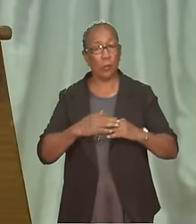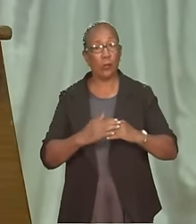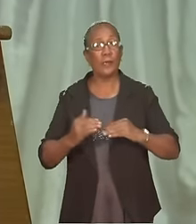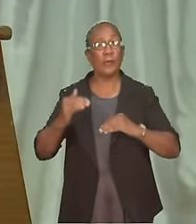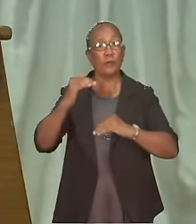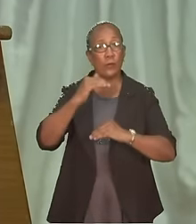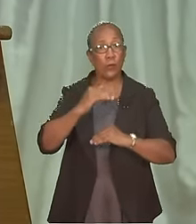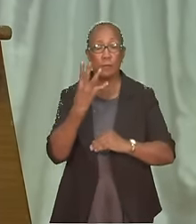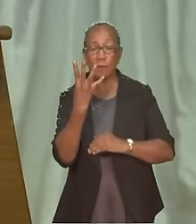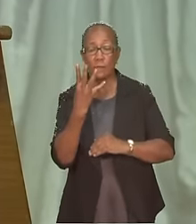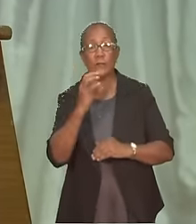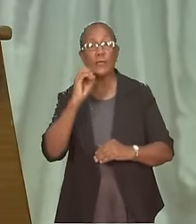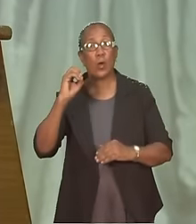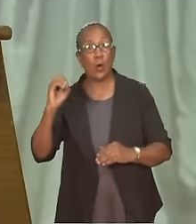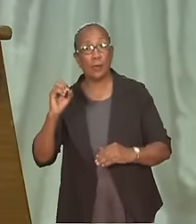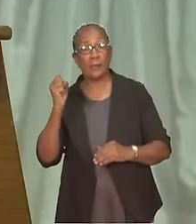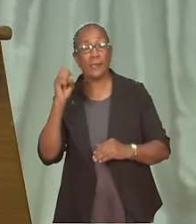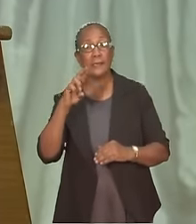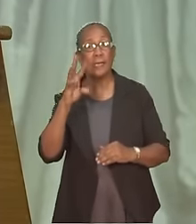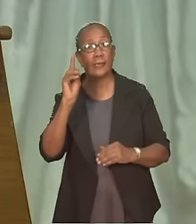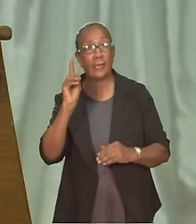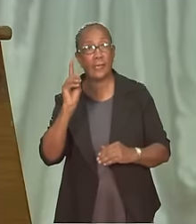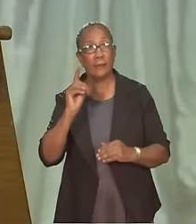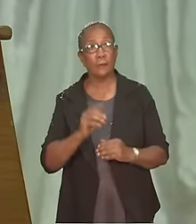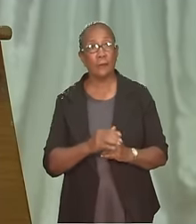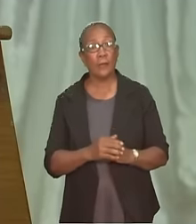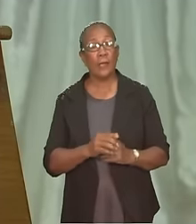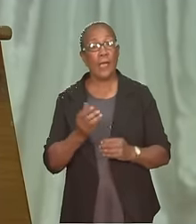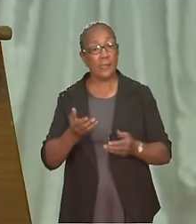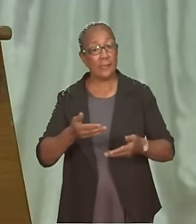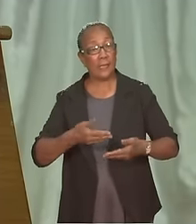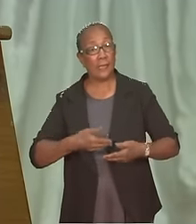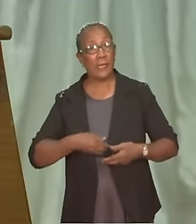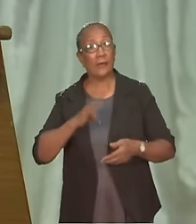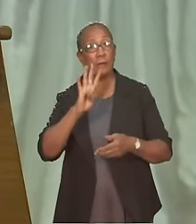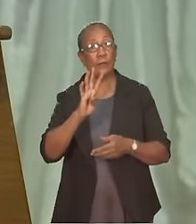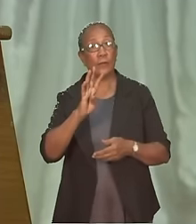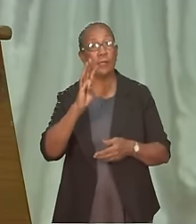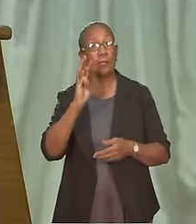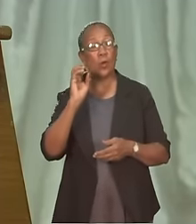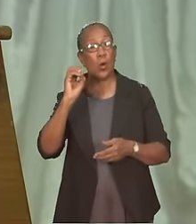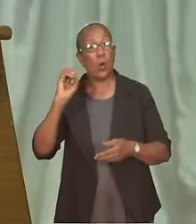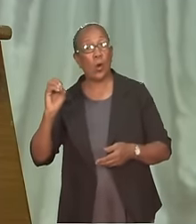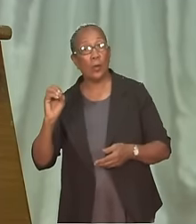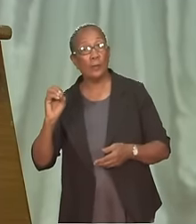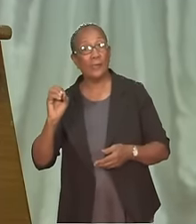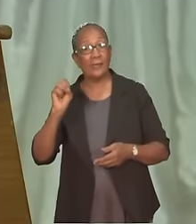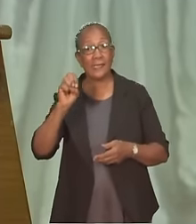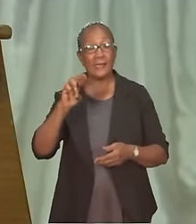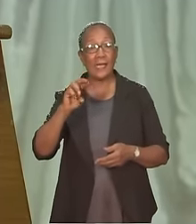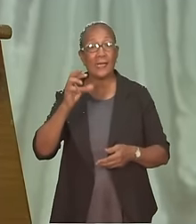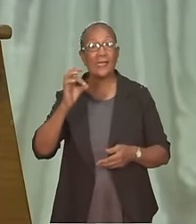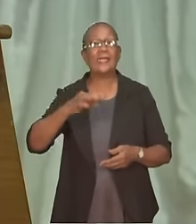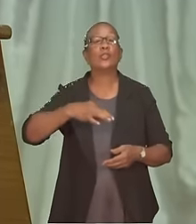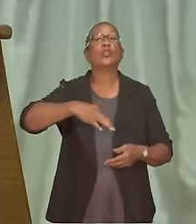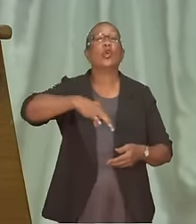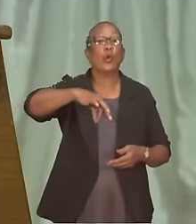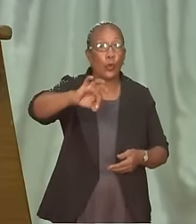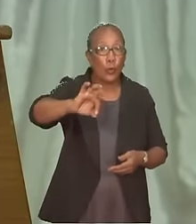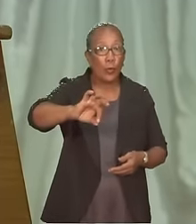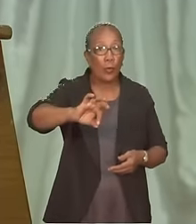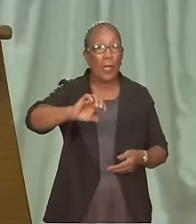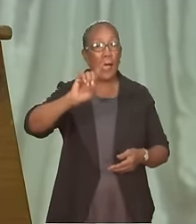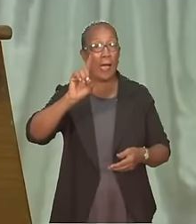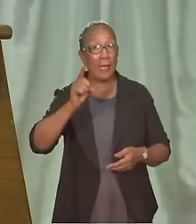tot 400 SRD. En ze krijgen direct die 400 SRD terug. Alleen heeft